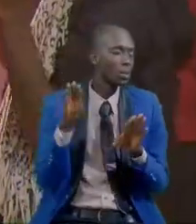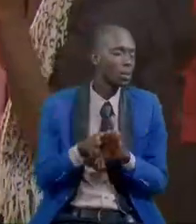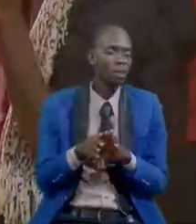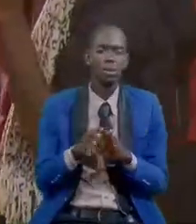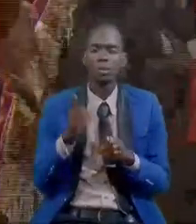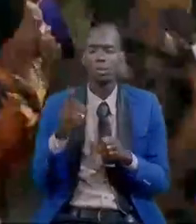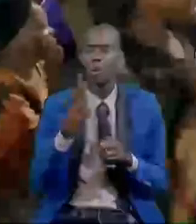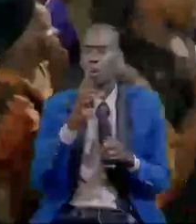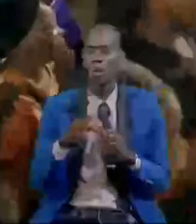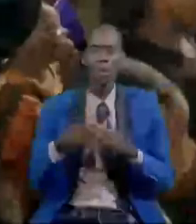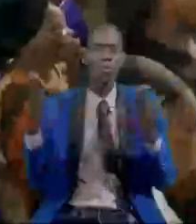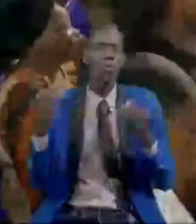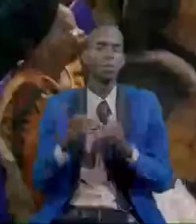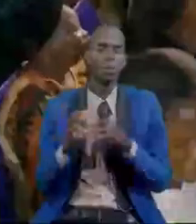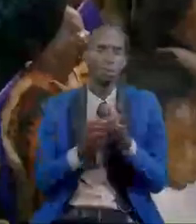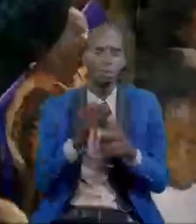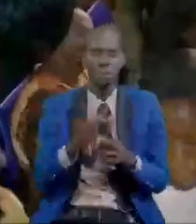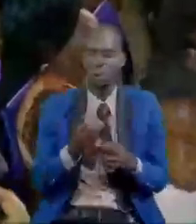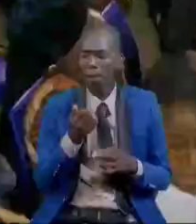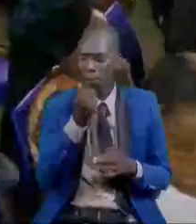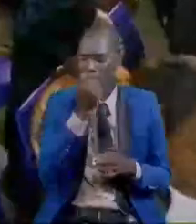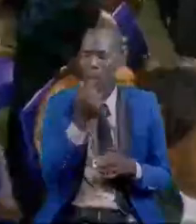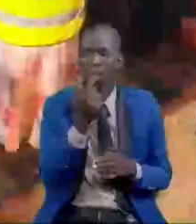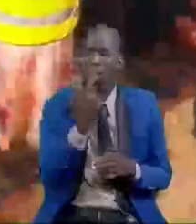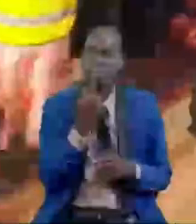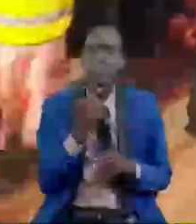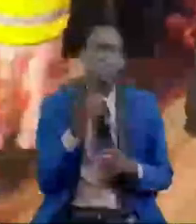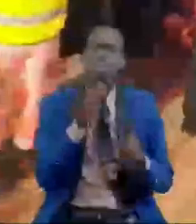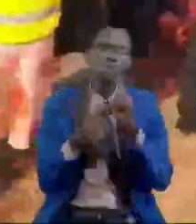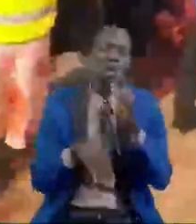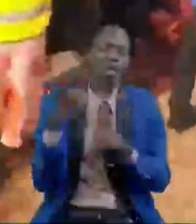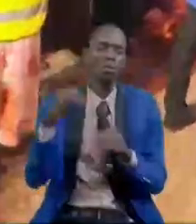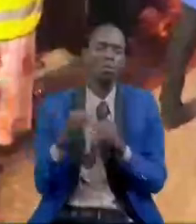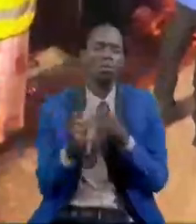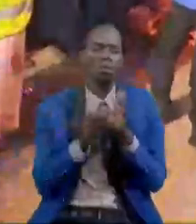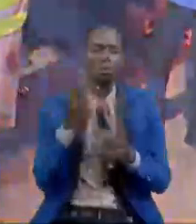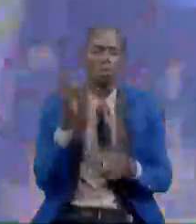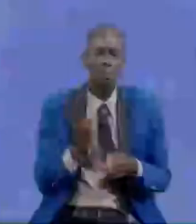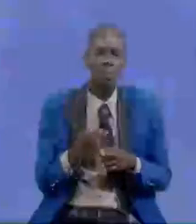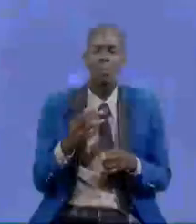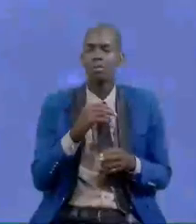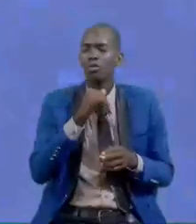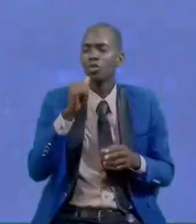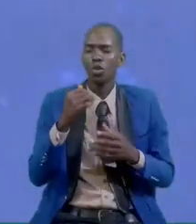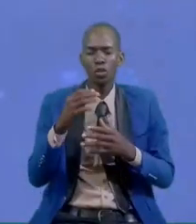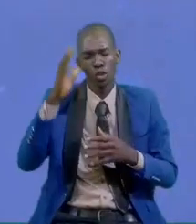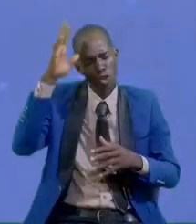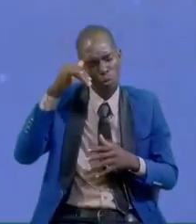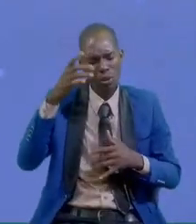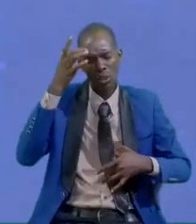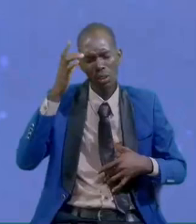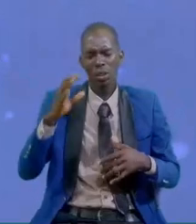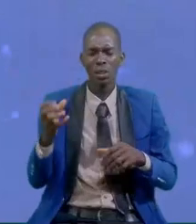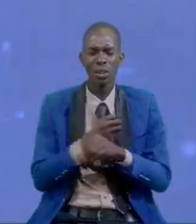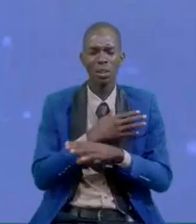sourdes s'ouvrent, langue muette, soyez déliés, parlez, maladie incurable,